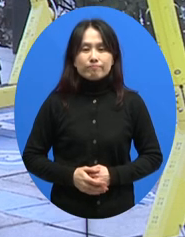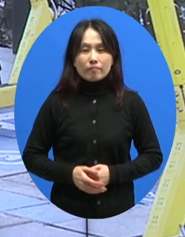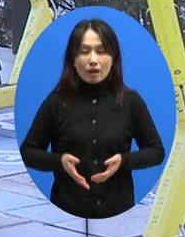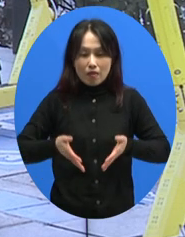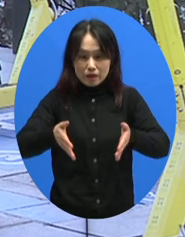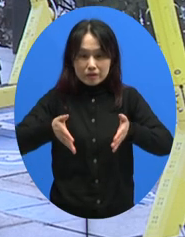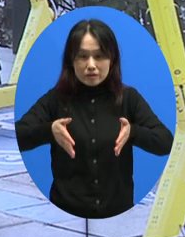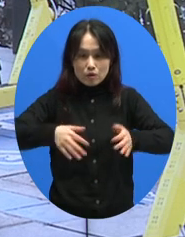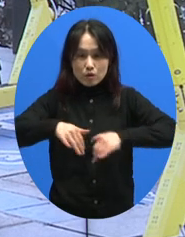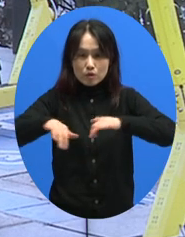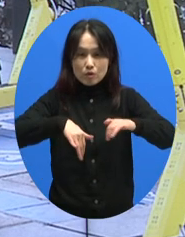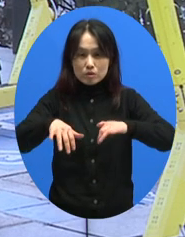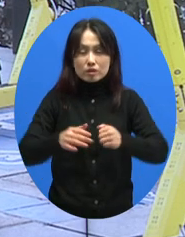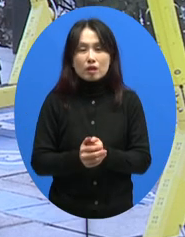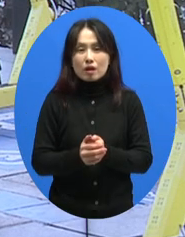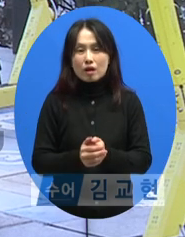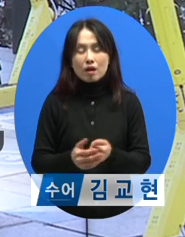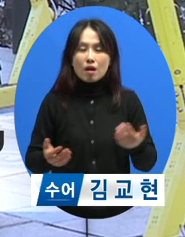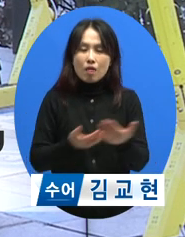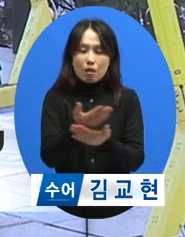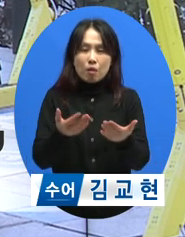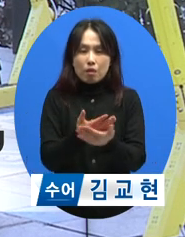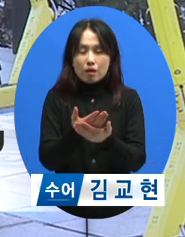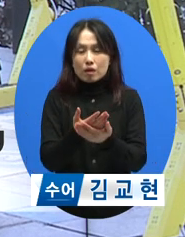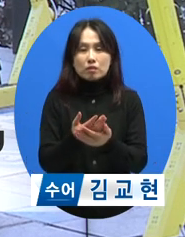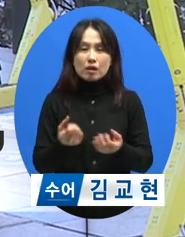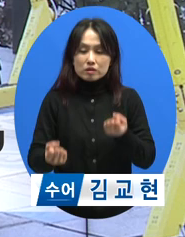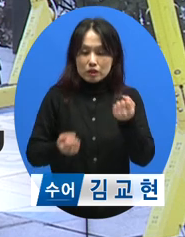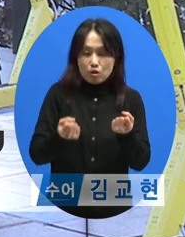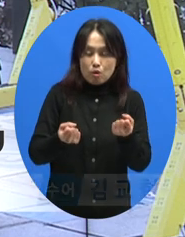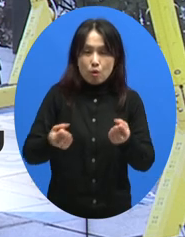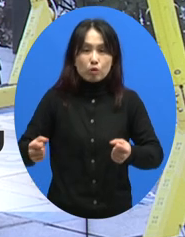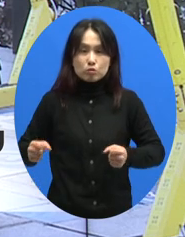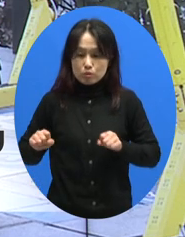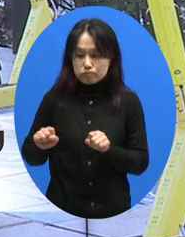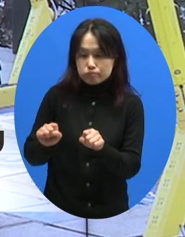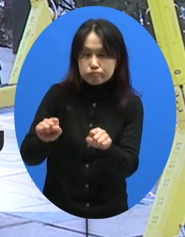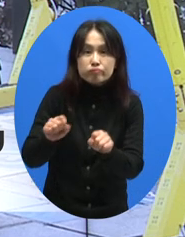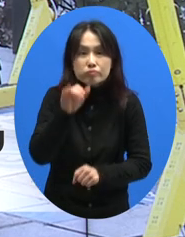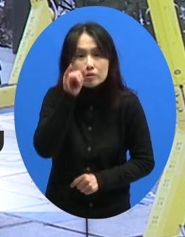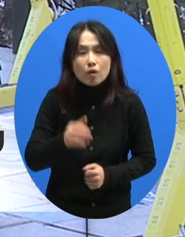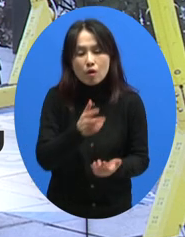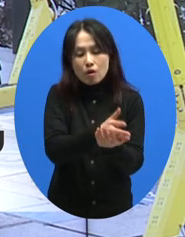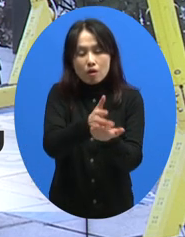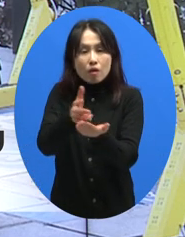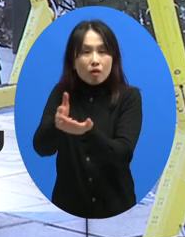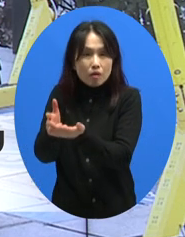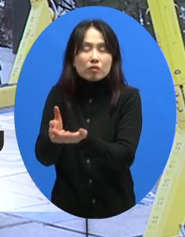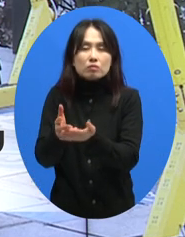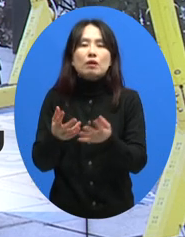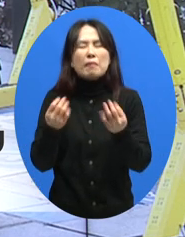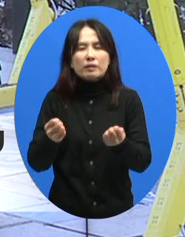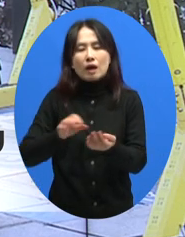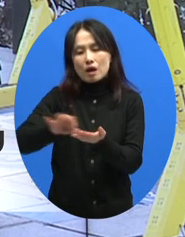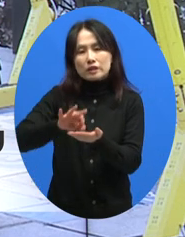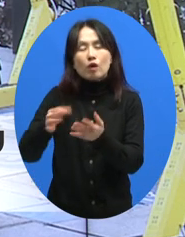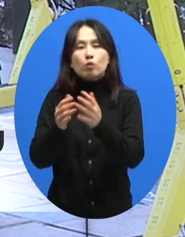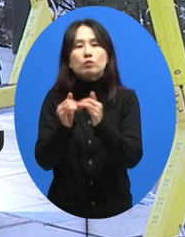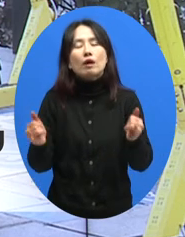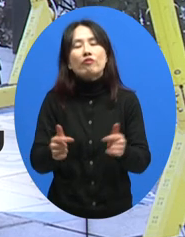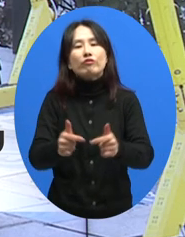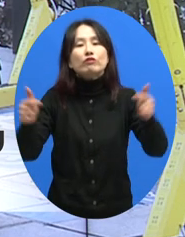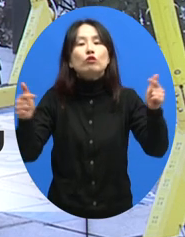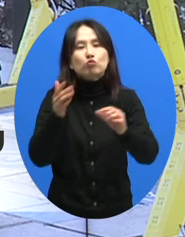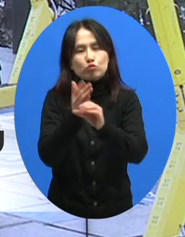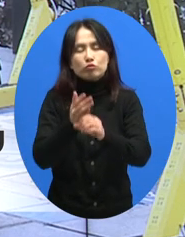길거리에 공유 킥보드와 자전거 요즘 쉽게 볼 수 있습니다. 주정차나 속도 등 이용자가 많은 만큼 지속적으로 안전 문제가 제기되고